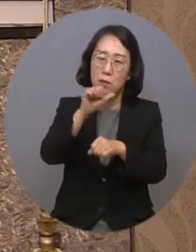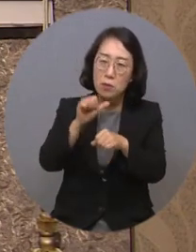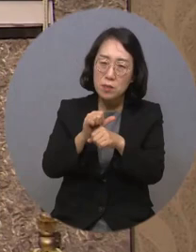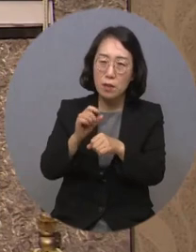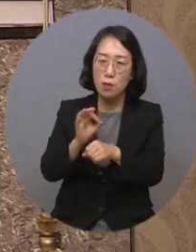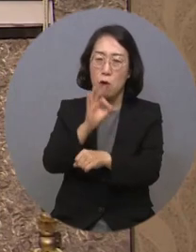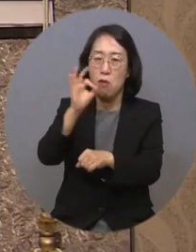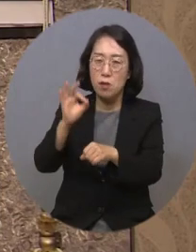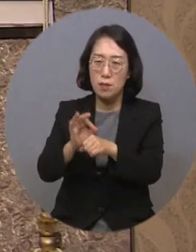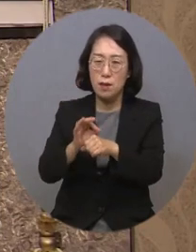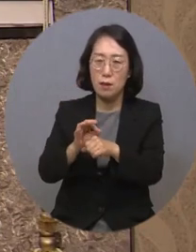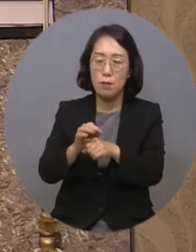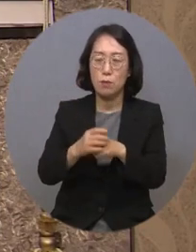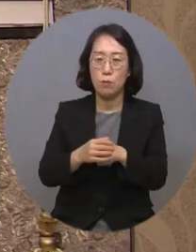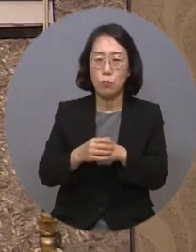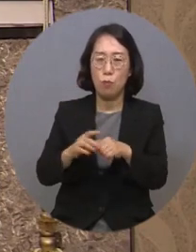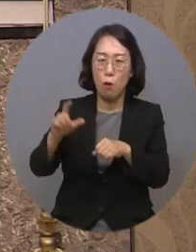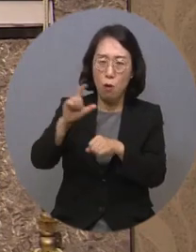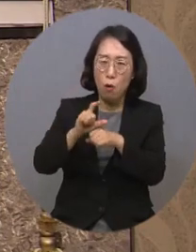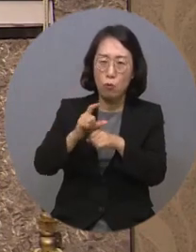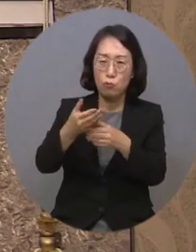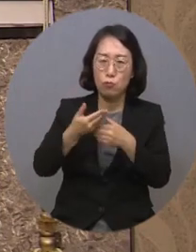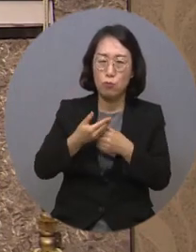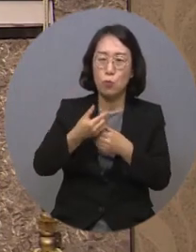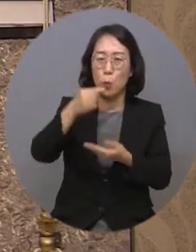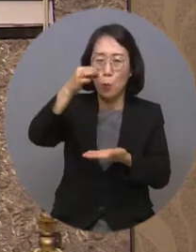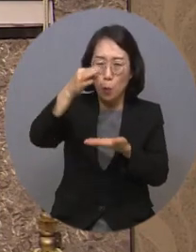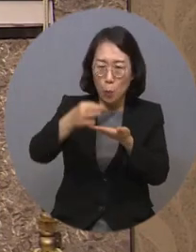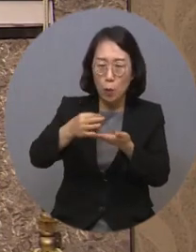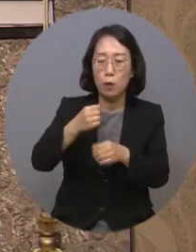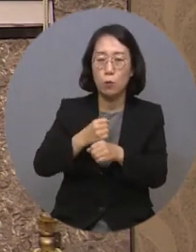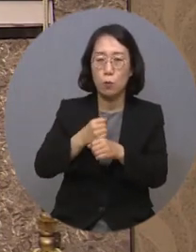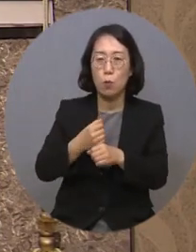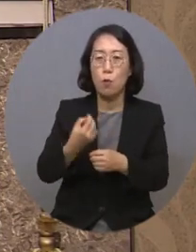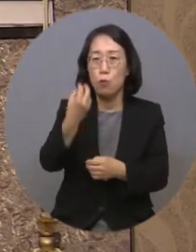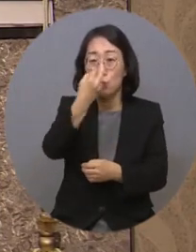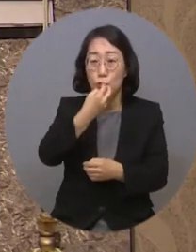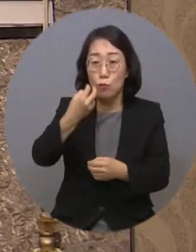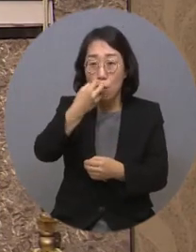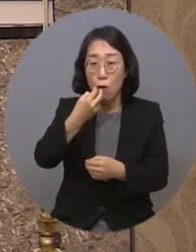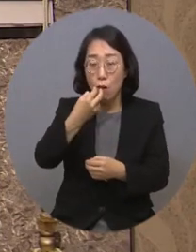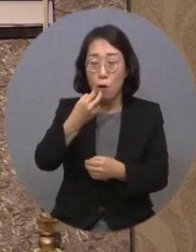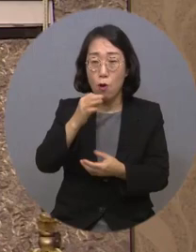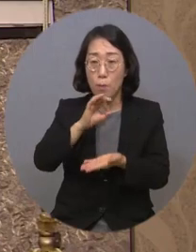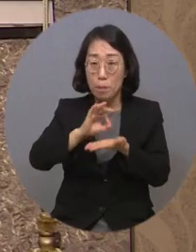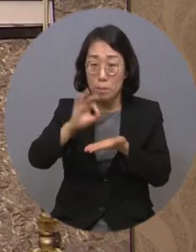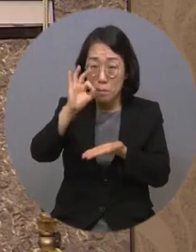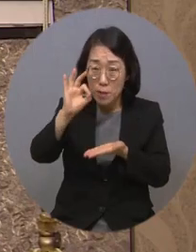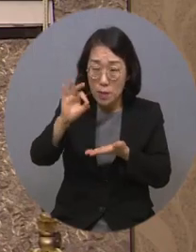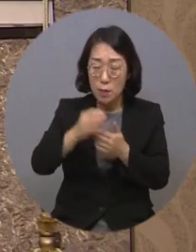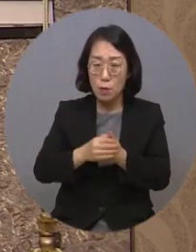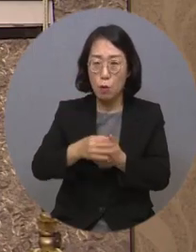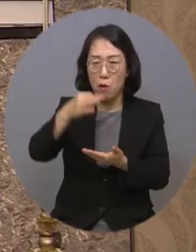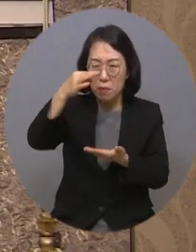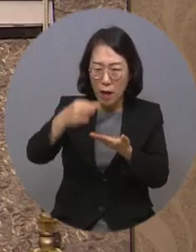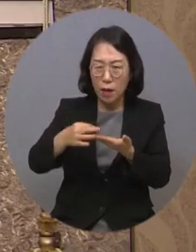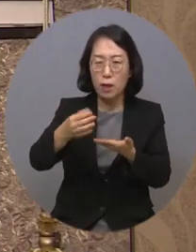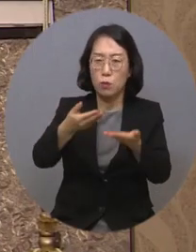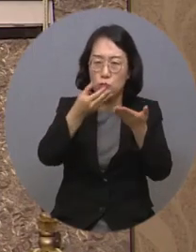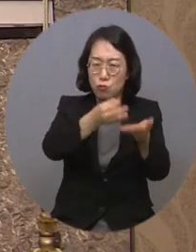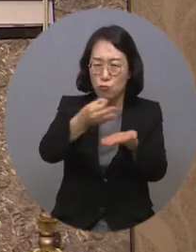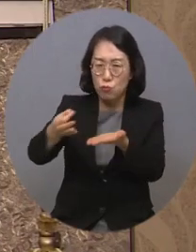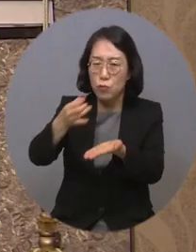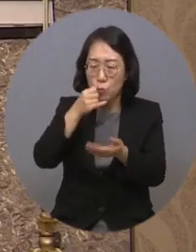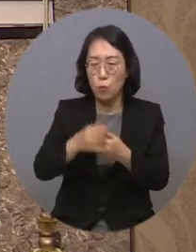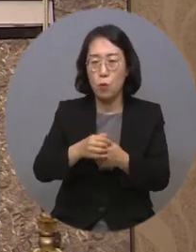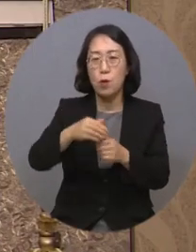10시간밖에 안 주는 데도 있고 아예 안 주는 데도 있고 또 관리 운영비도 뭐 기준보다 더 낮게 주는 것도 있고 그래서 이런 여러 가지